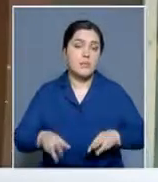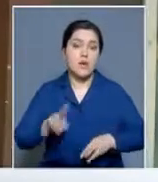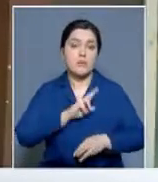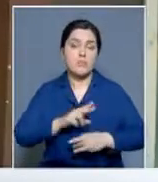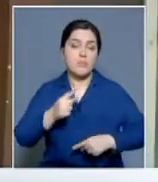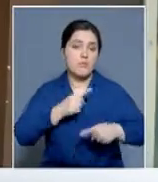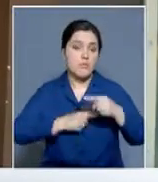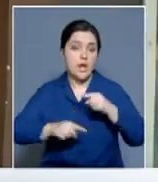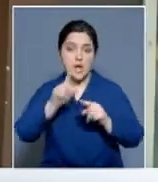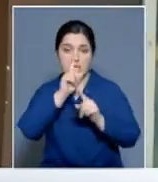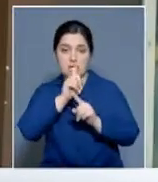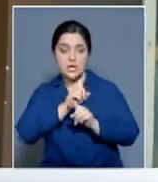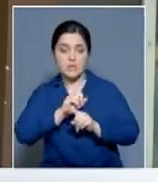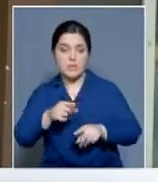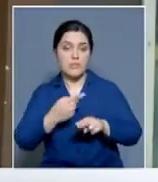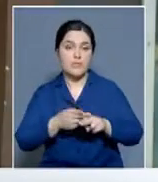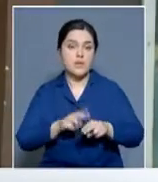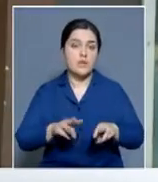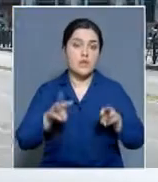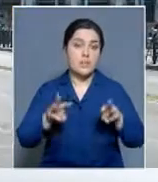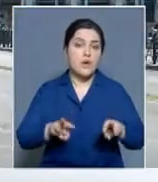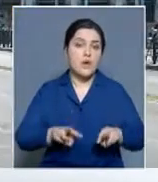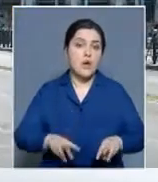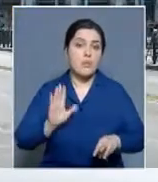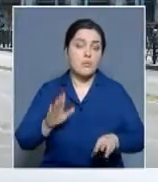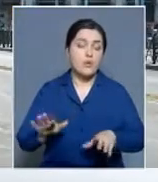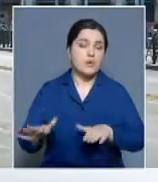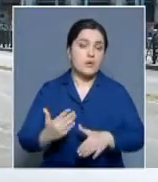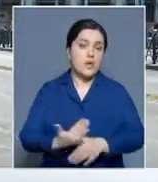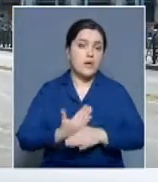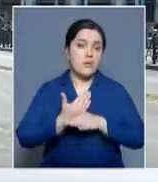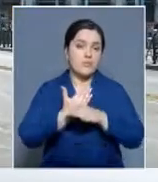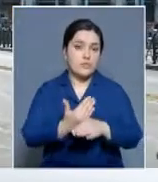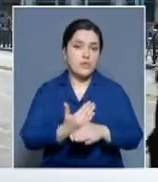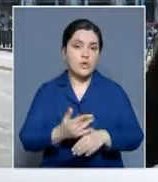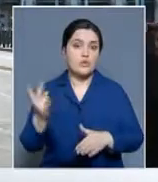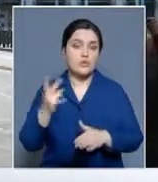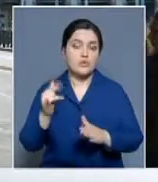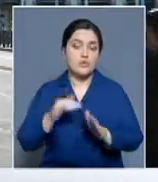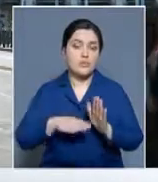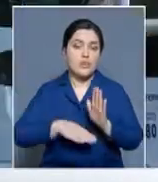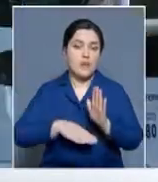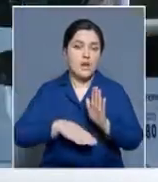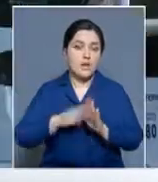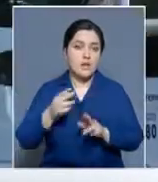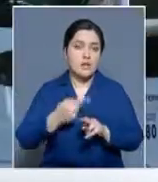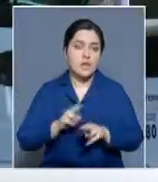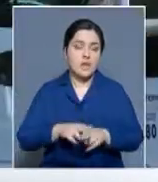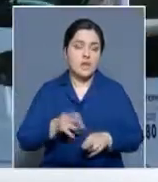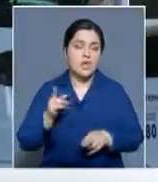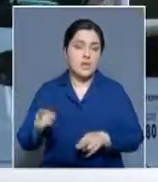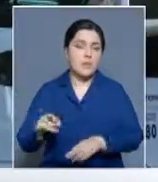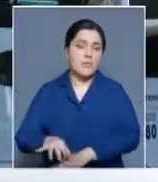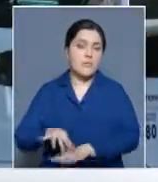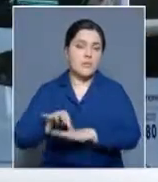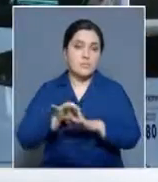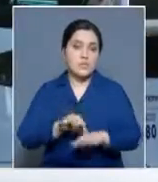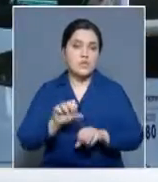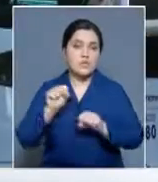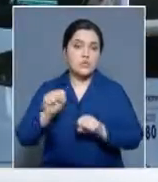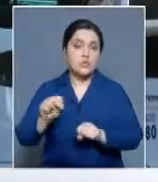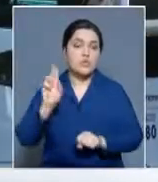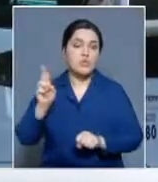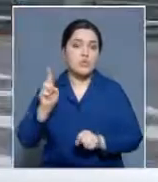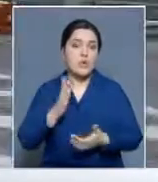возвращаться не собираются, пока правительство не примет мер, чтобы урегулировать в Италии сферу пассажирских перевозок и защитить владельцев